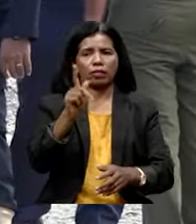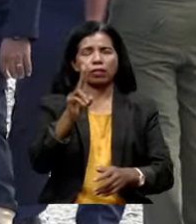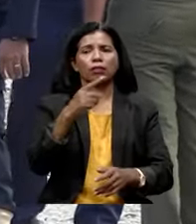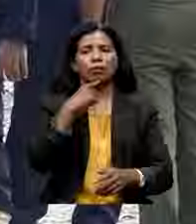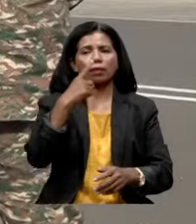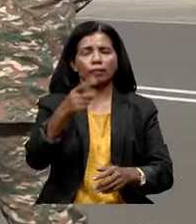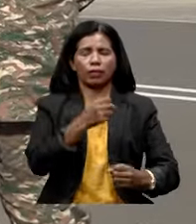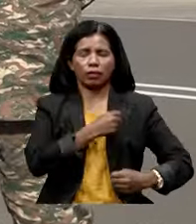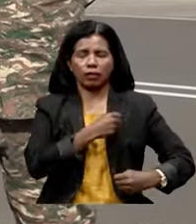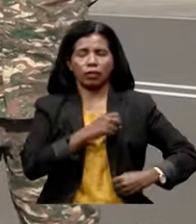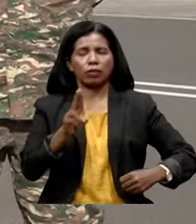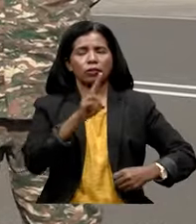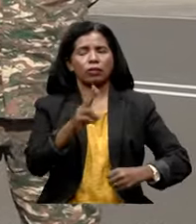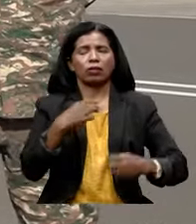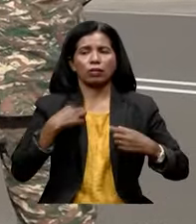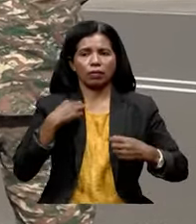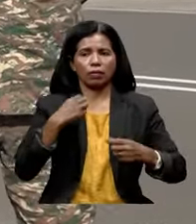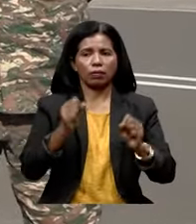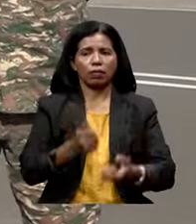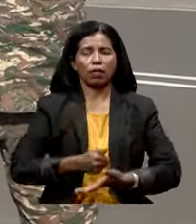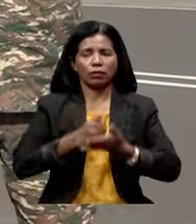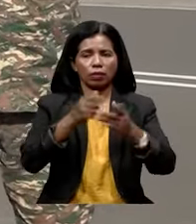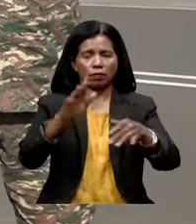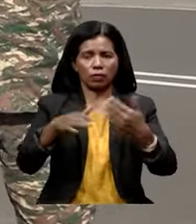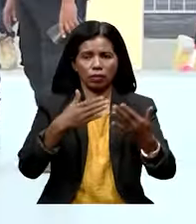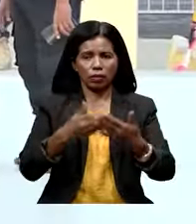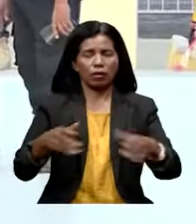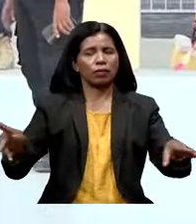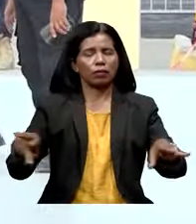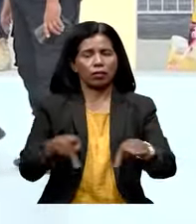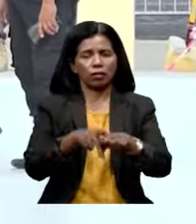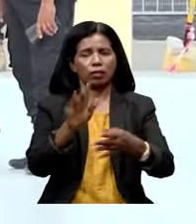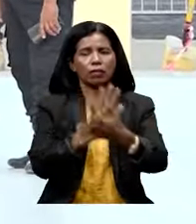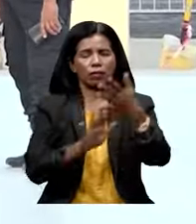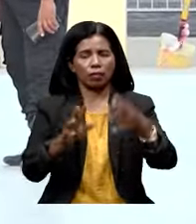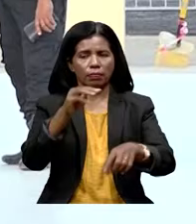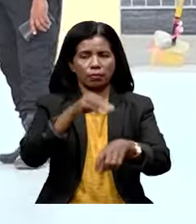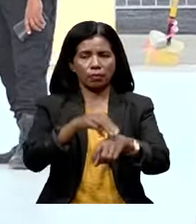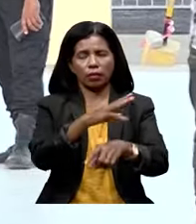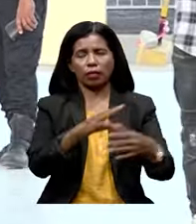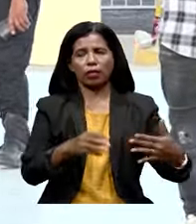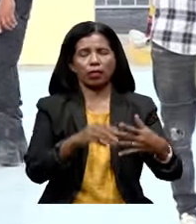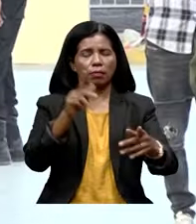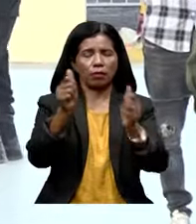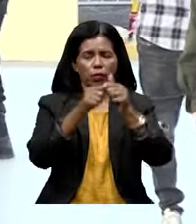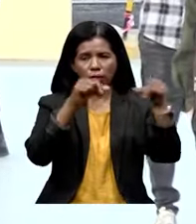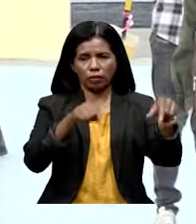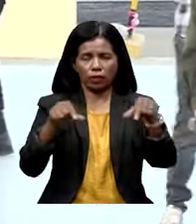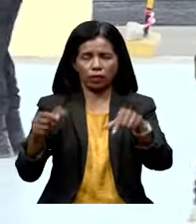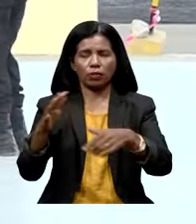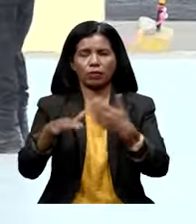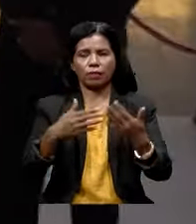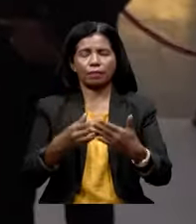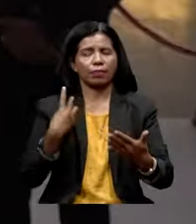ateten forza sira uja roupa civil ho di bele ajuda sarani sira nebe participe e celebração misa liu ema ho deficiência sira. E de se